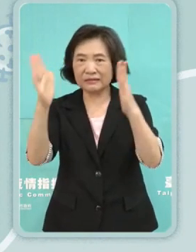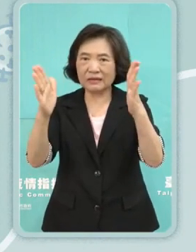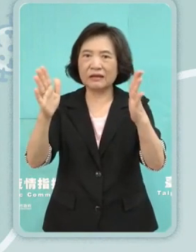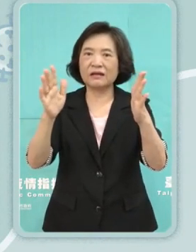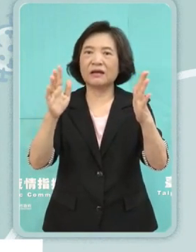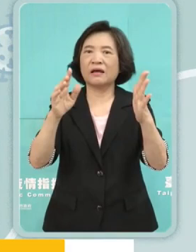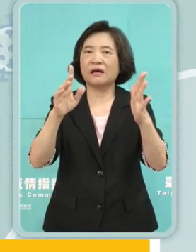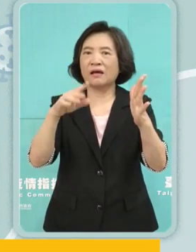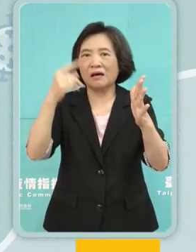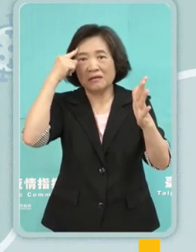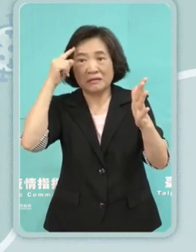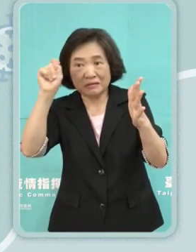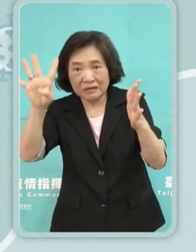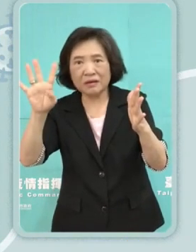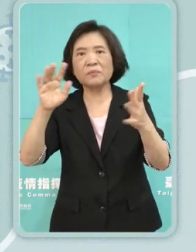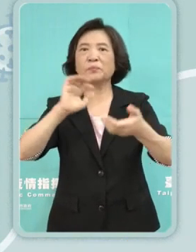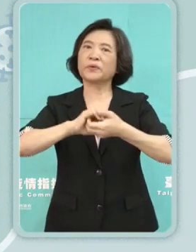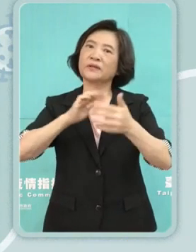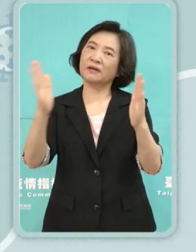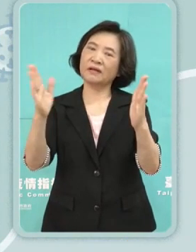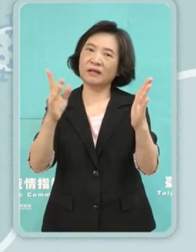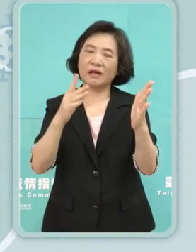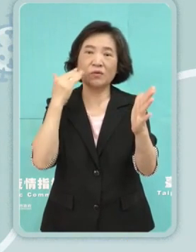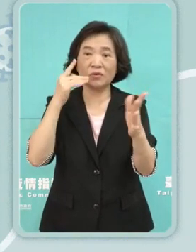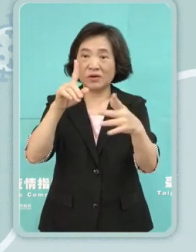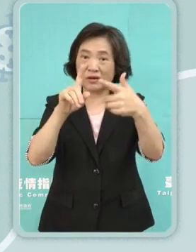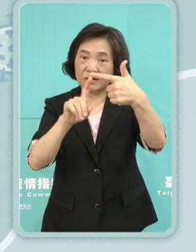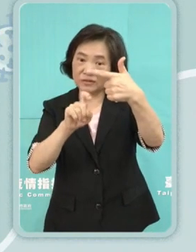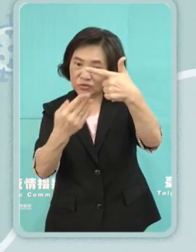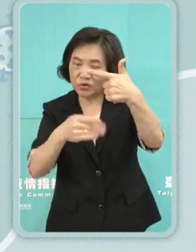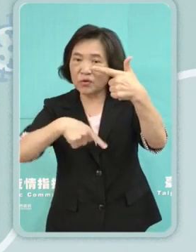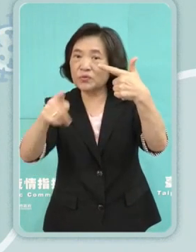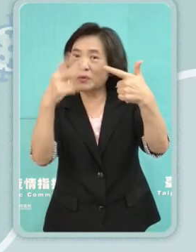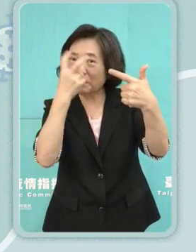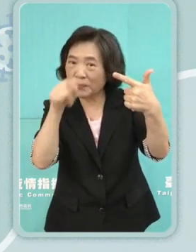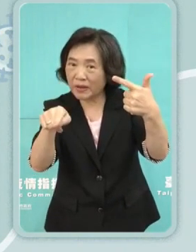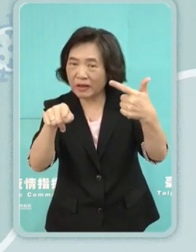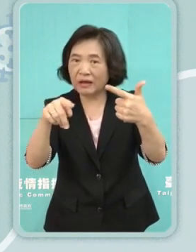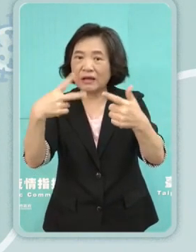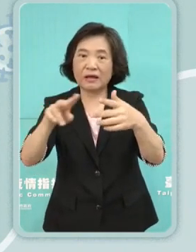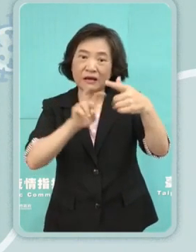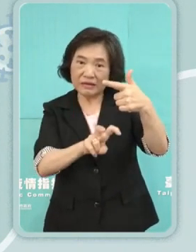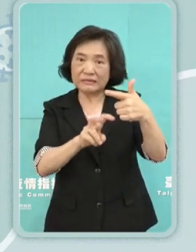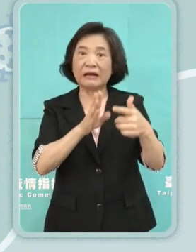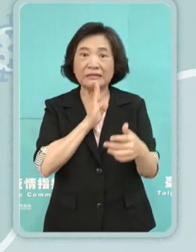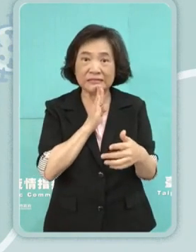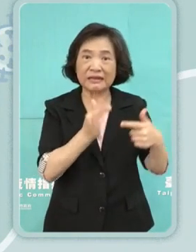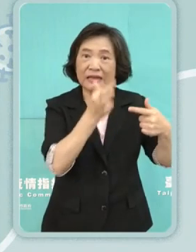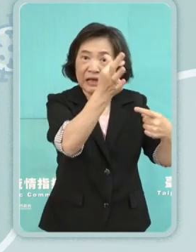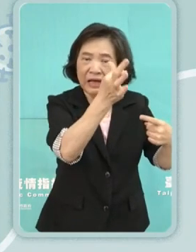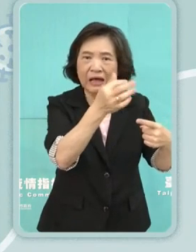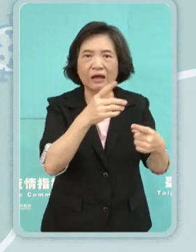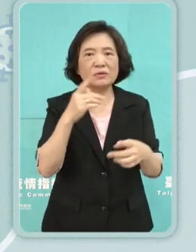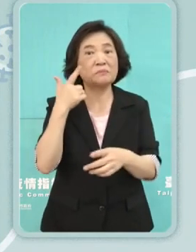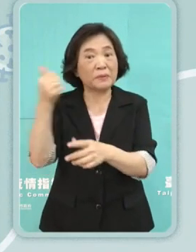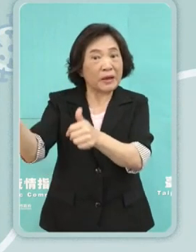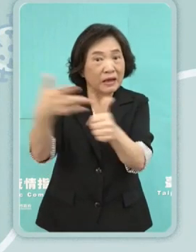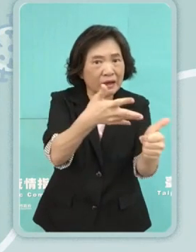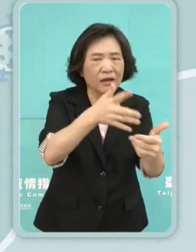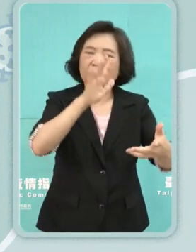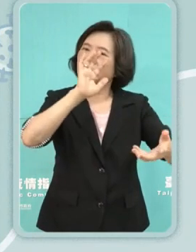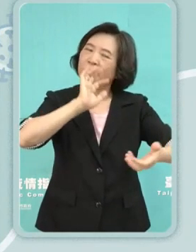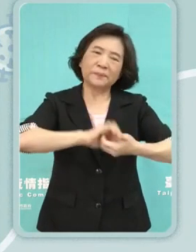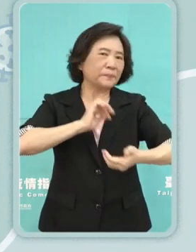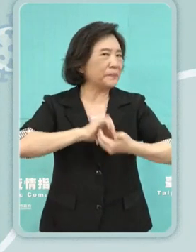14天。Okay， 所以如果19号去看，20号就确诊，事实上被他父亲感染的机会不大，第一点。所以